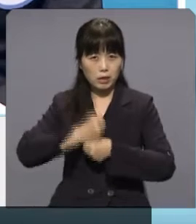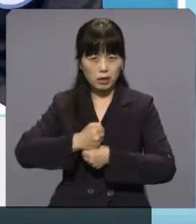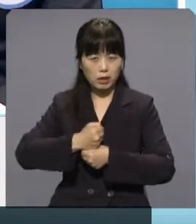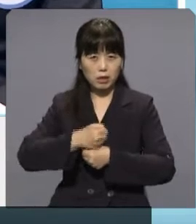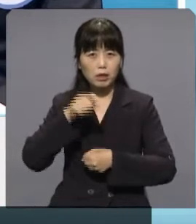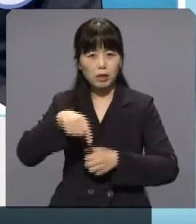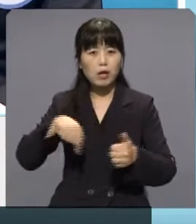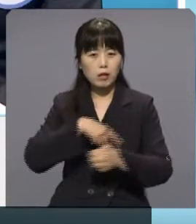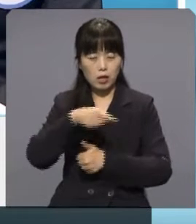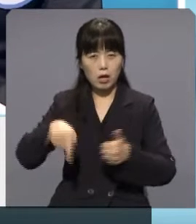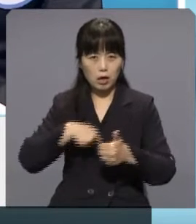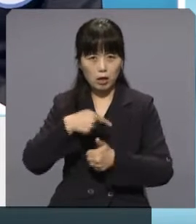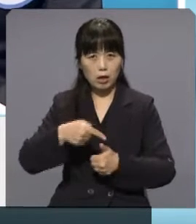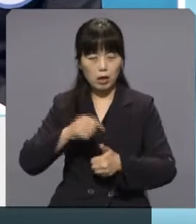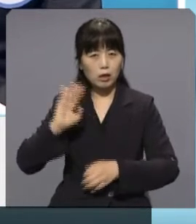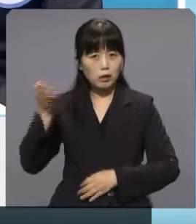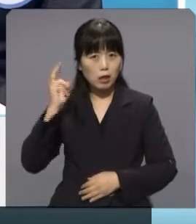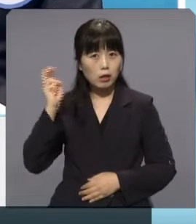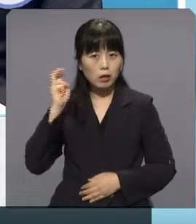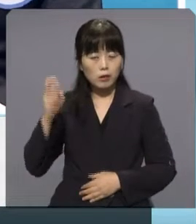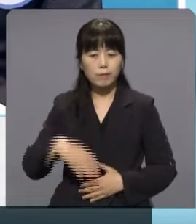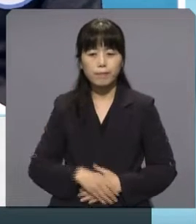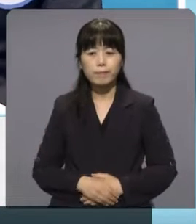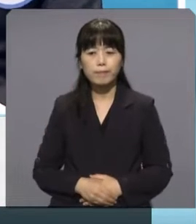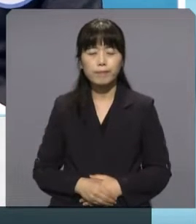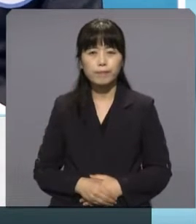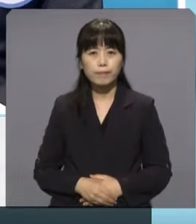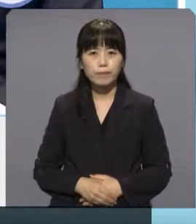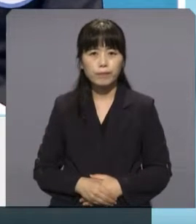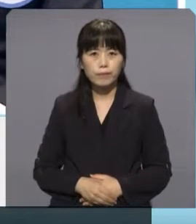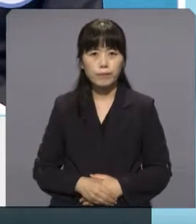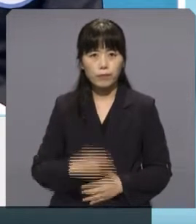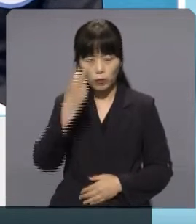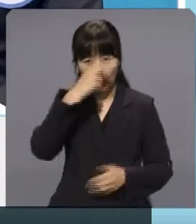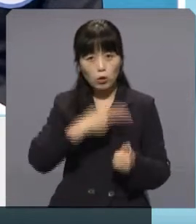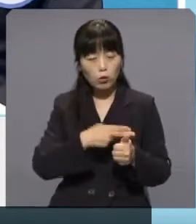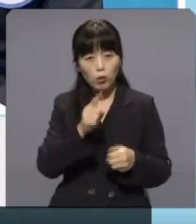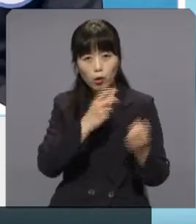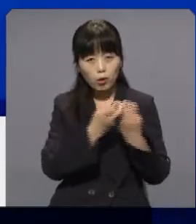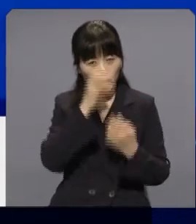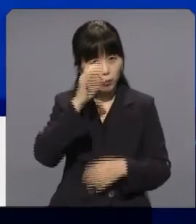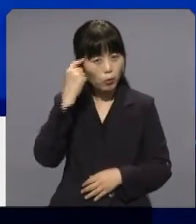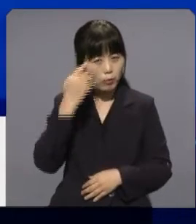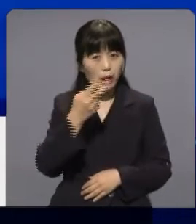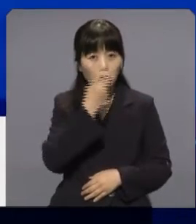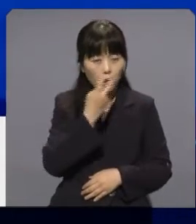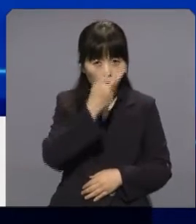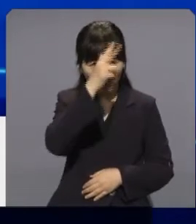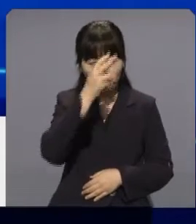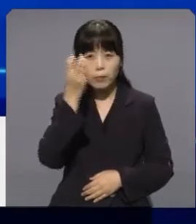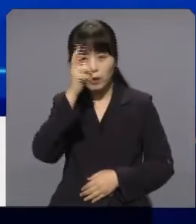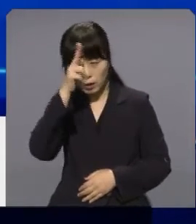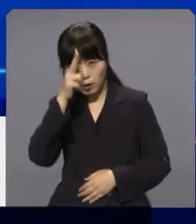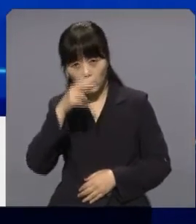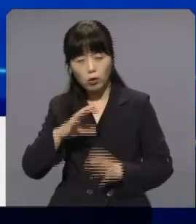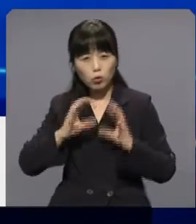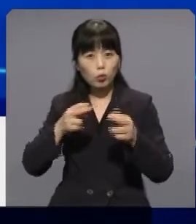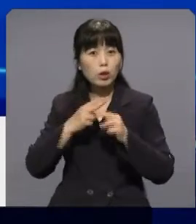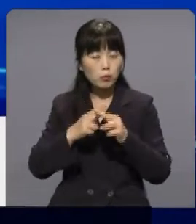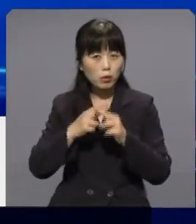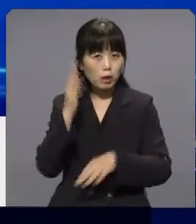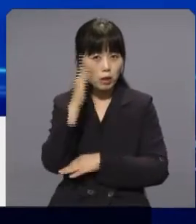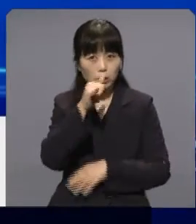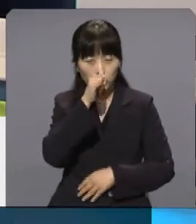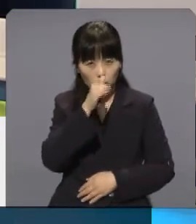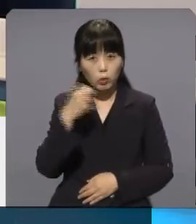그 상황으로 전개가 되고 있는 게 아닌가 이렇게 생각합니다. 네, 최 교수님 어떻게 보십니까? 뭐 검경의 수사 관련돼서 국기분란 뭐 이런